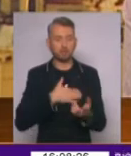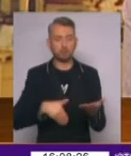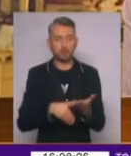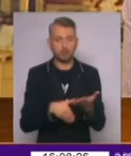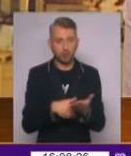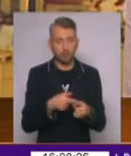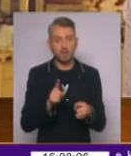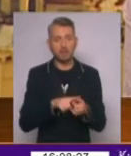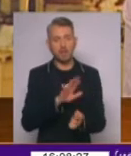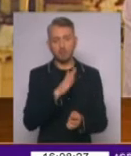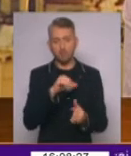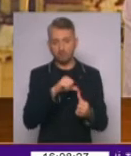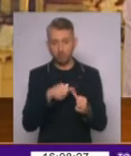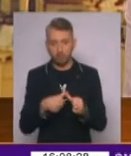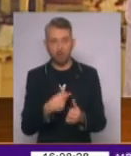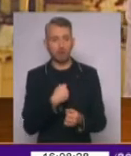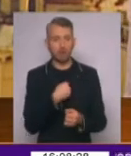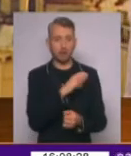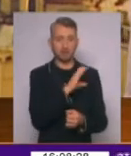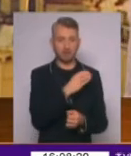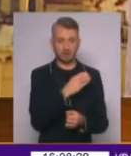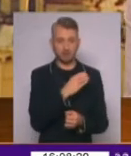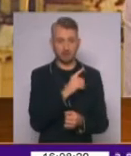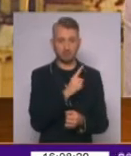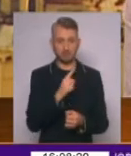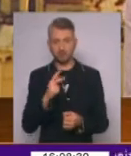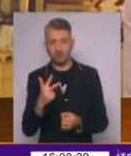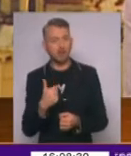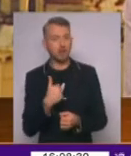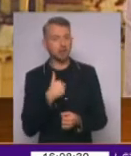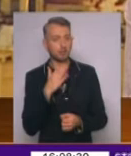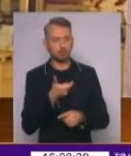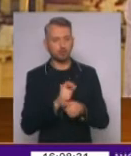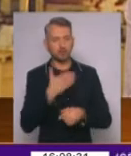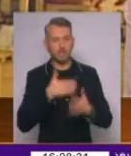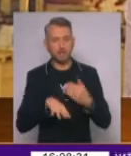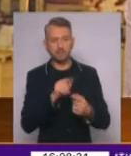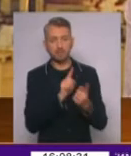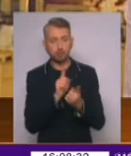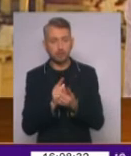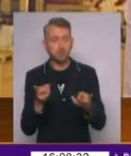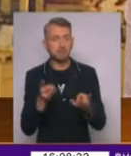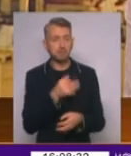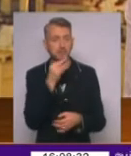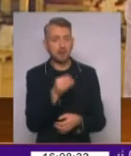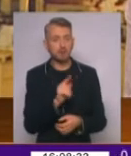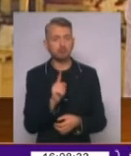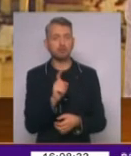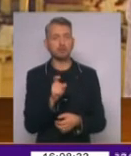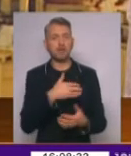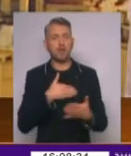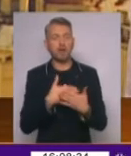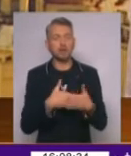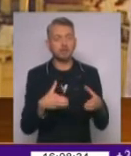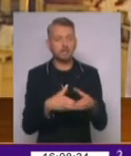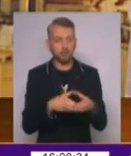то це по вівторках зі мною, по середах. Я дуже буду рада всім зустрічам. Треба сказати, що з активом